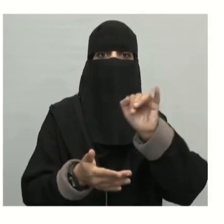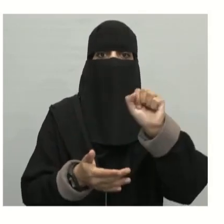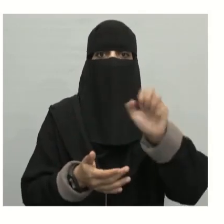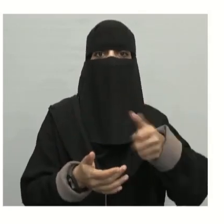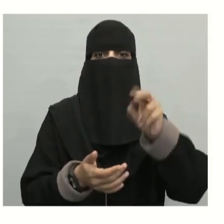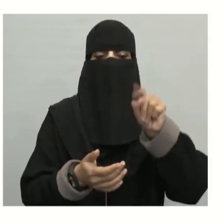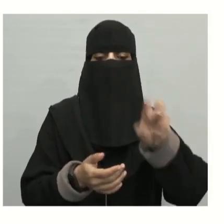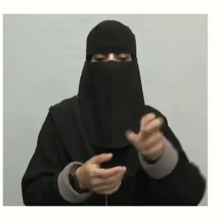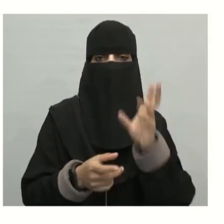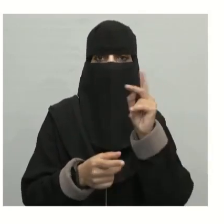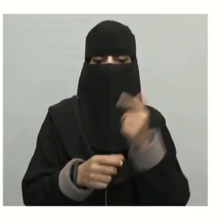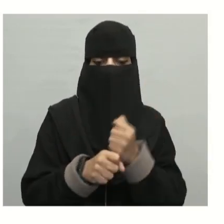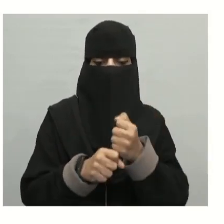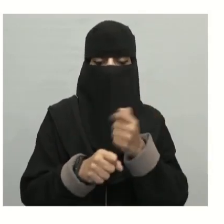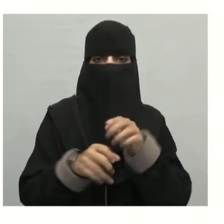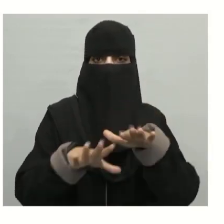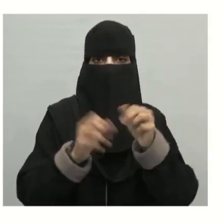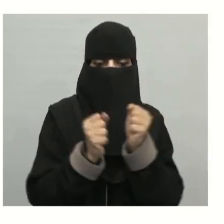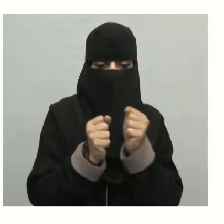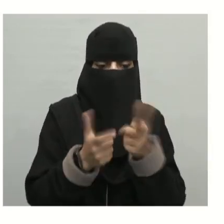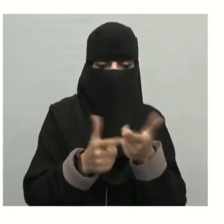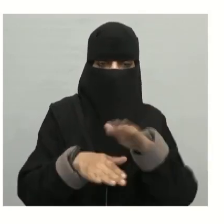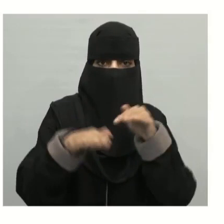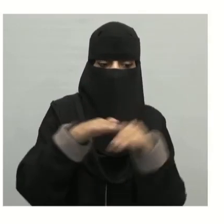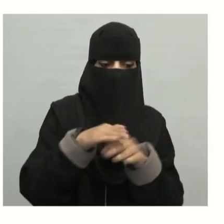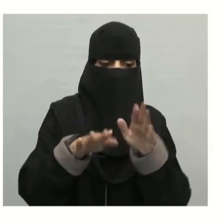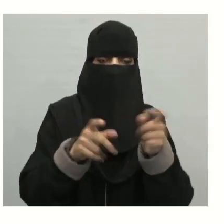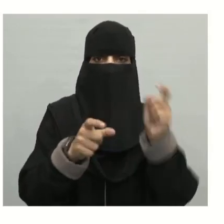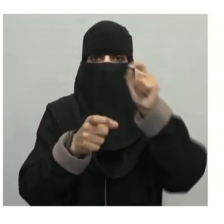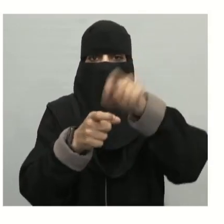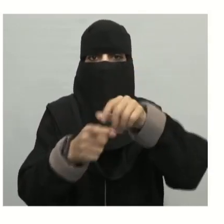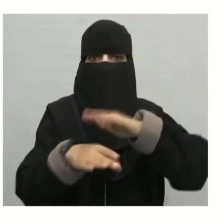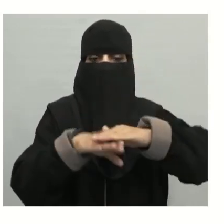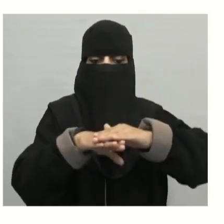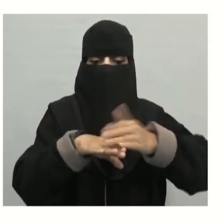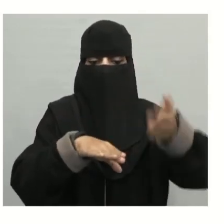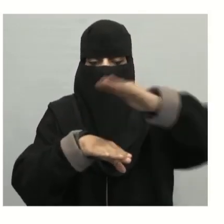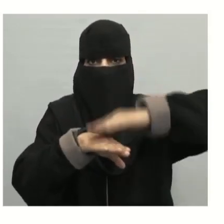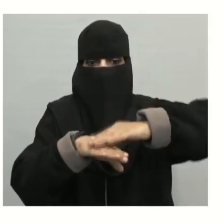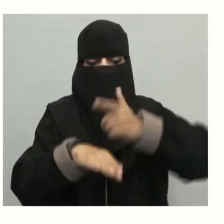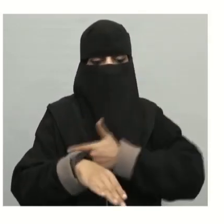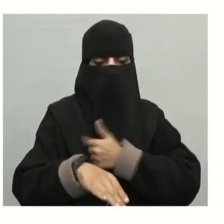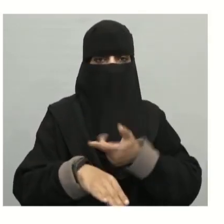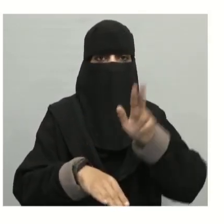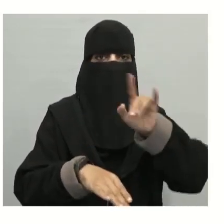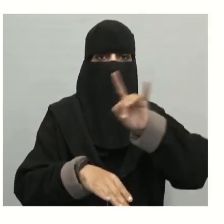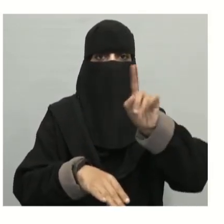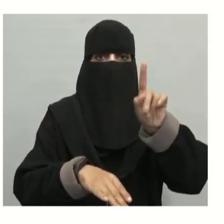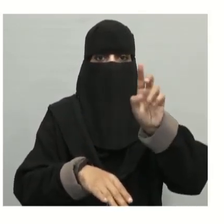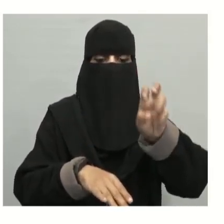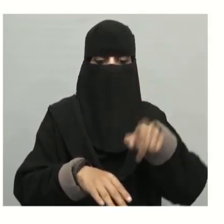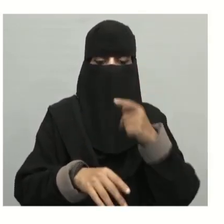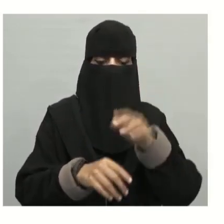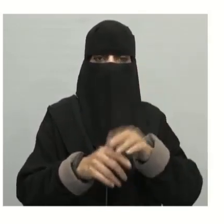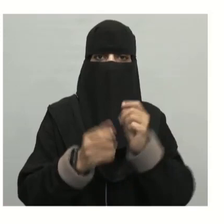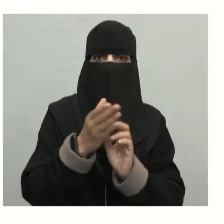الصهاره التبريد السريع للصهير الصخري نتيجه وصوله الى سطح الارض والمسمى باللابه اما